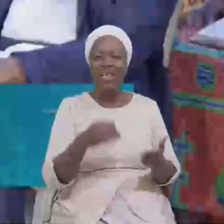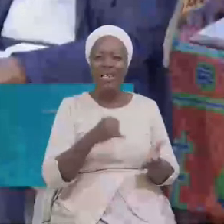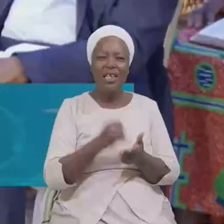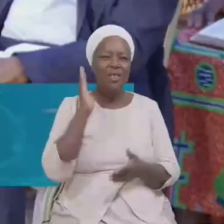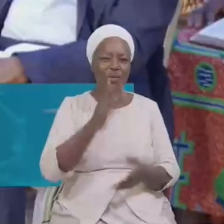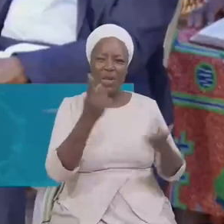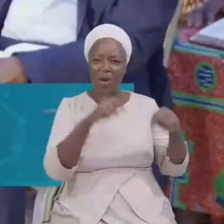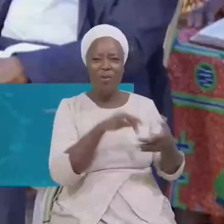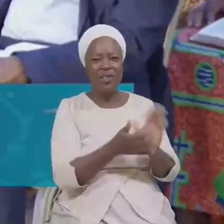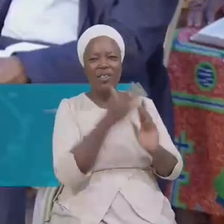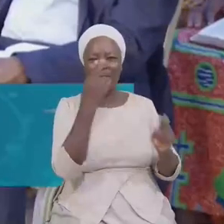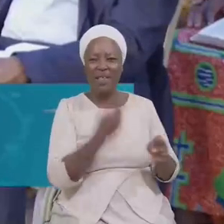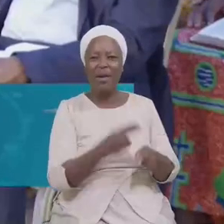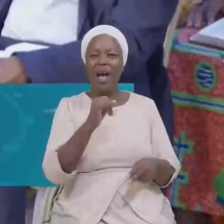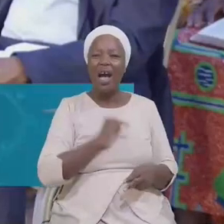venir.